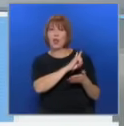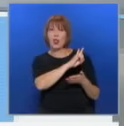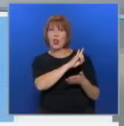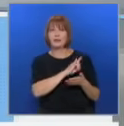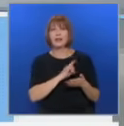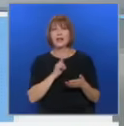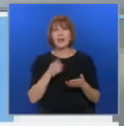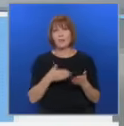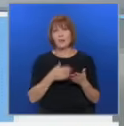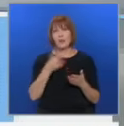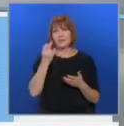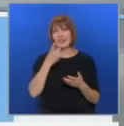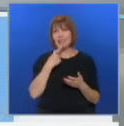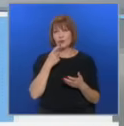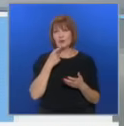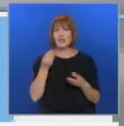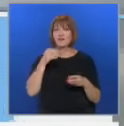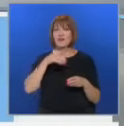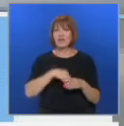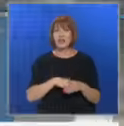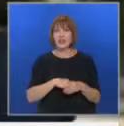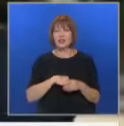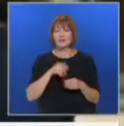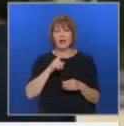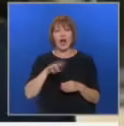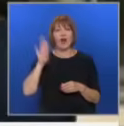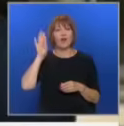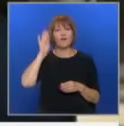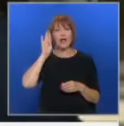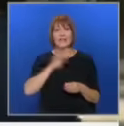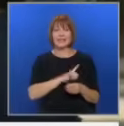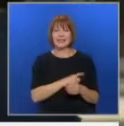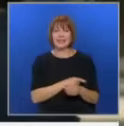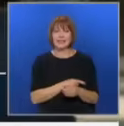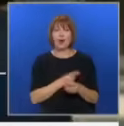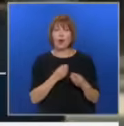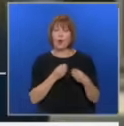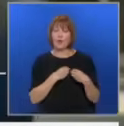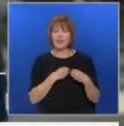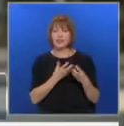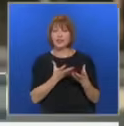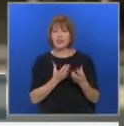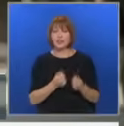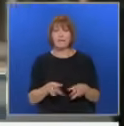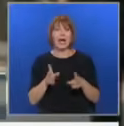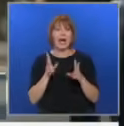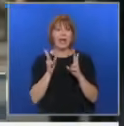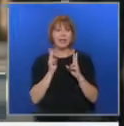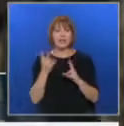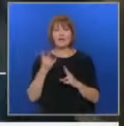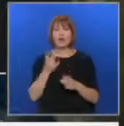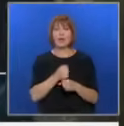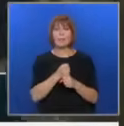повод 20 години от въвеждането на машините в ВВС. Държавният глава увери, че ще вземе мотивирано решение за втория